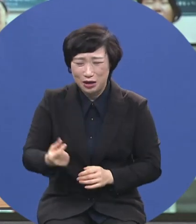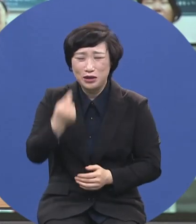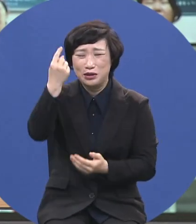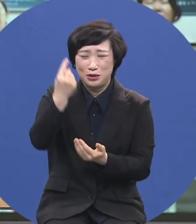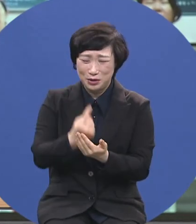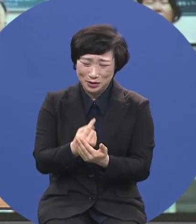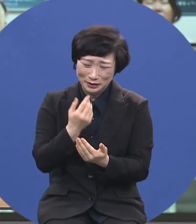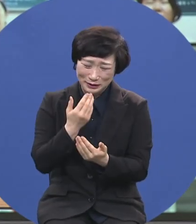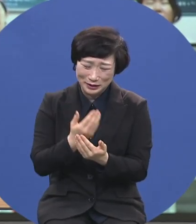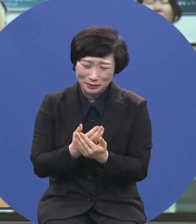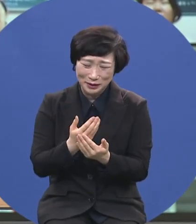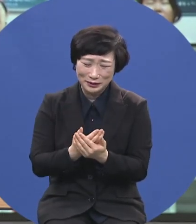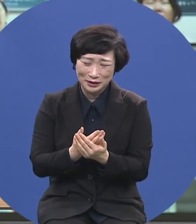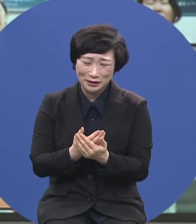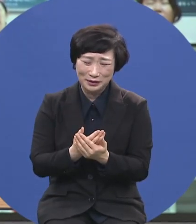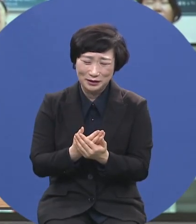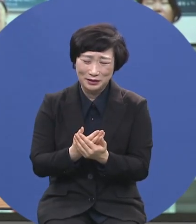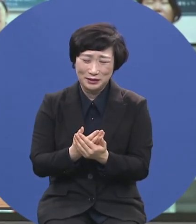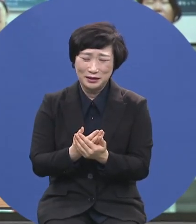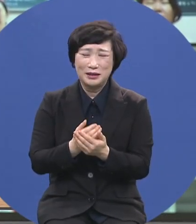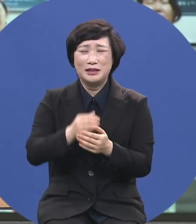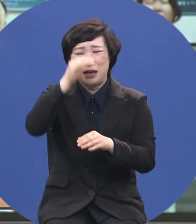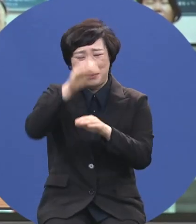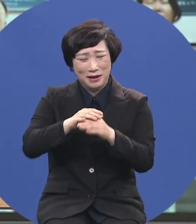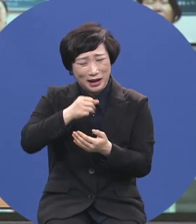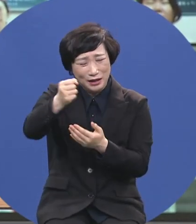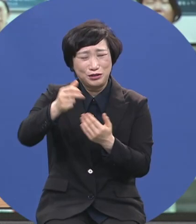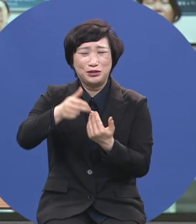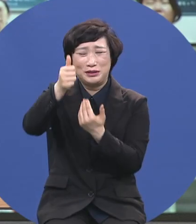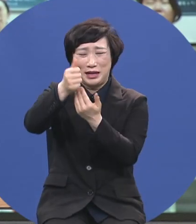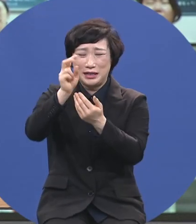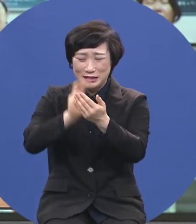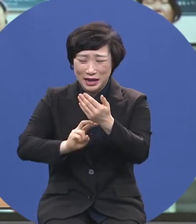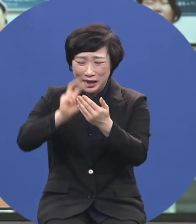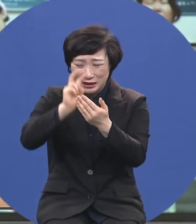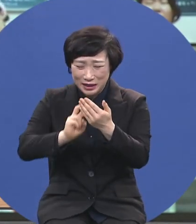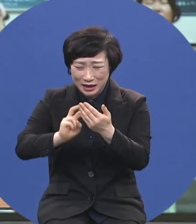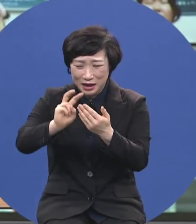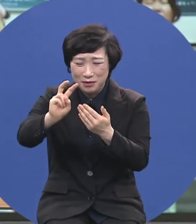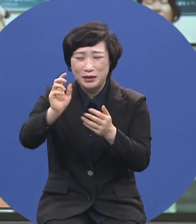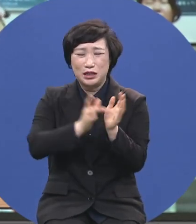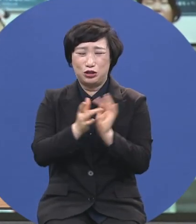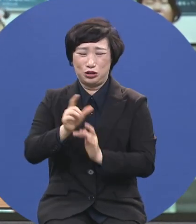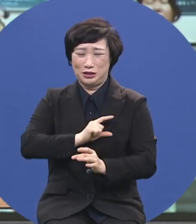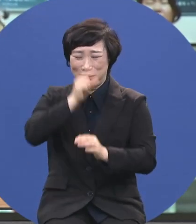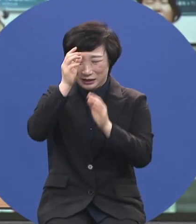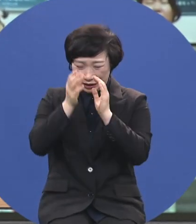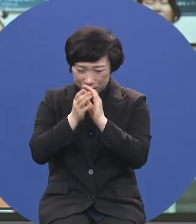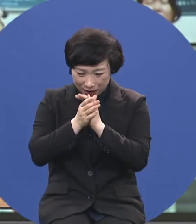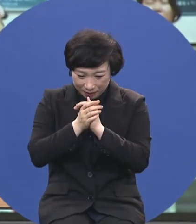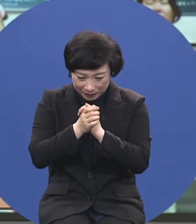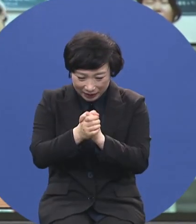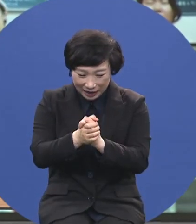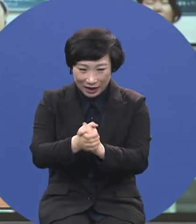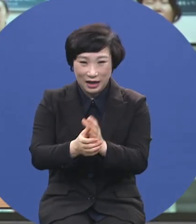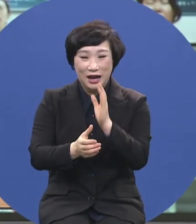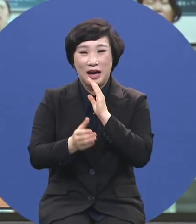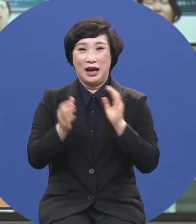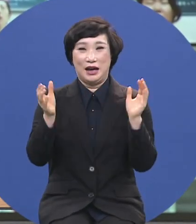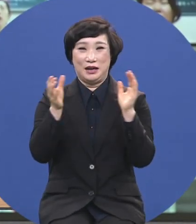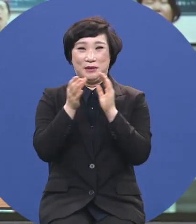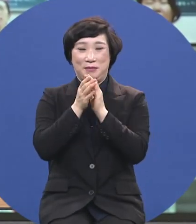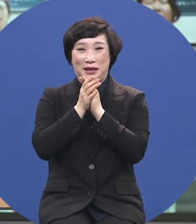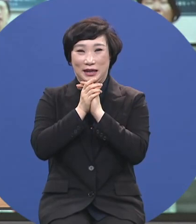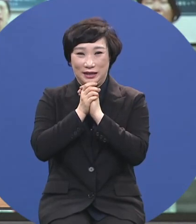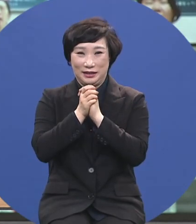어서 오시옵소서. 예배 받으신 주님을 찬양하며 예수님 이름으로